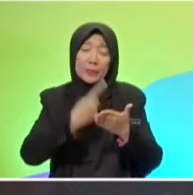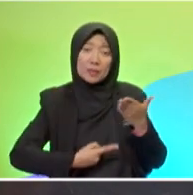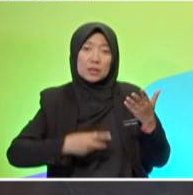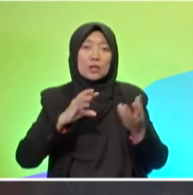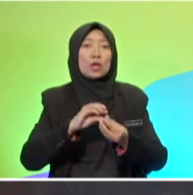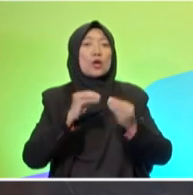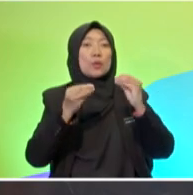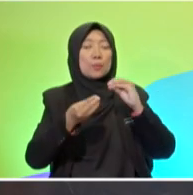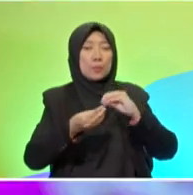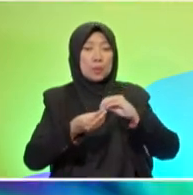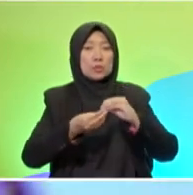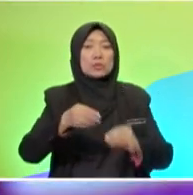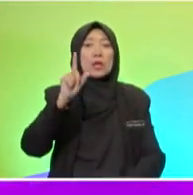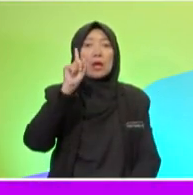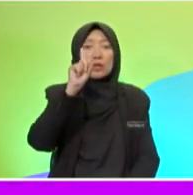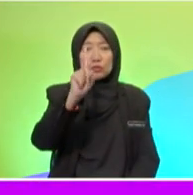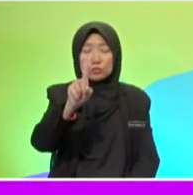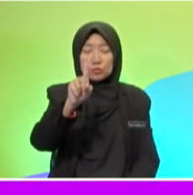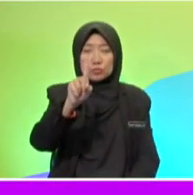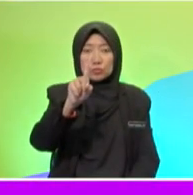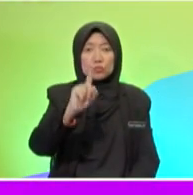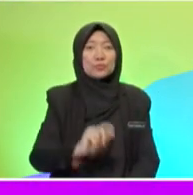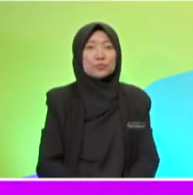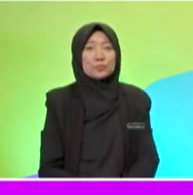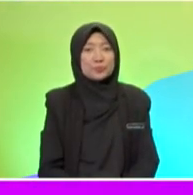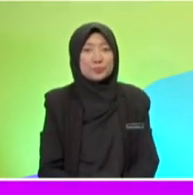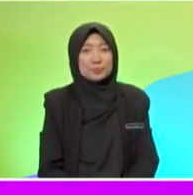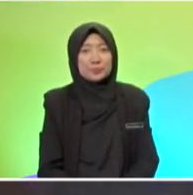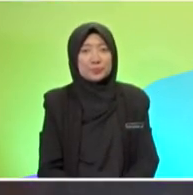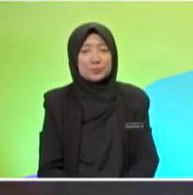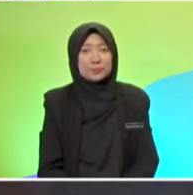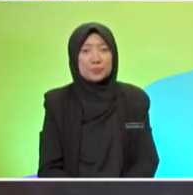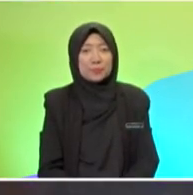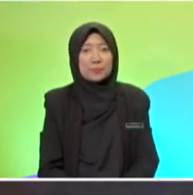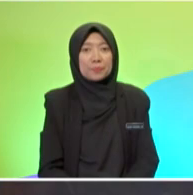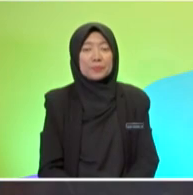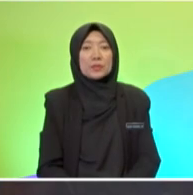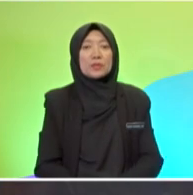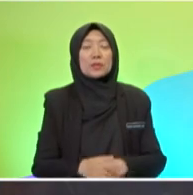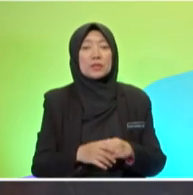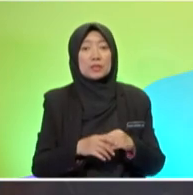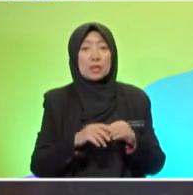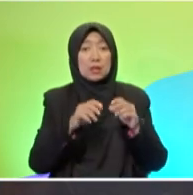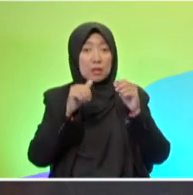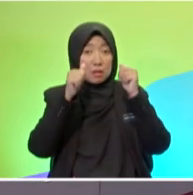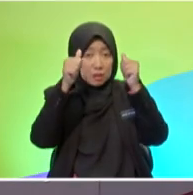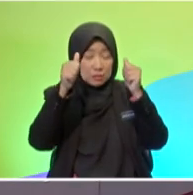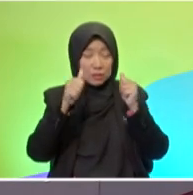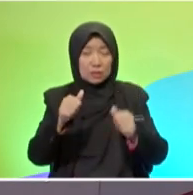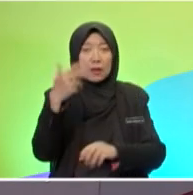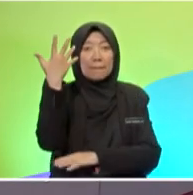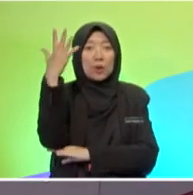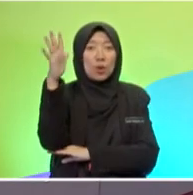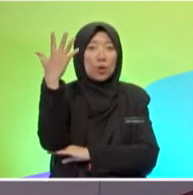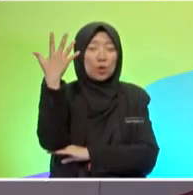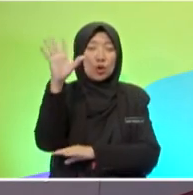dapat itik nombor satu. Saya lekatkan itik nombor satu di pokok. Okey. Pokok nombor ya. Baik, okay. Cikgu. Okey,